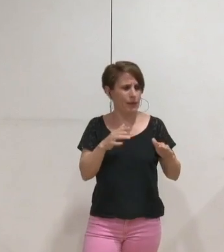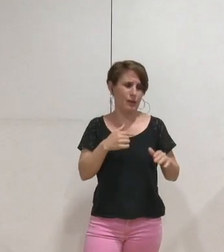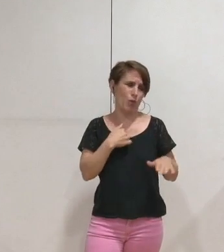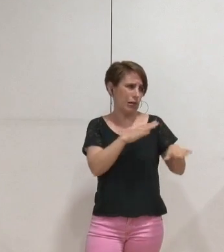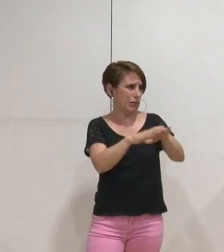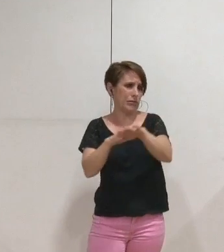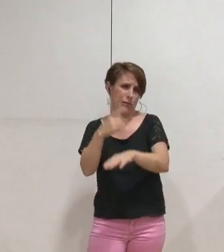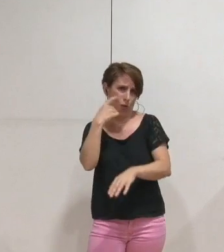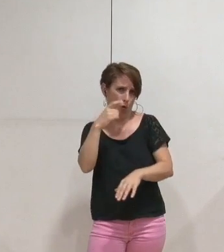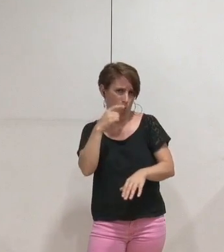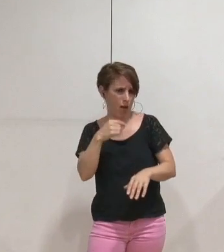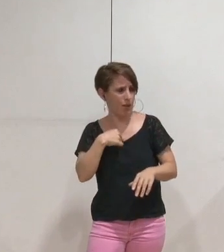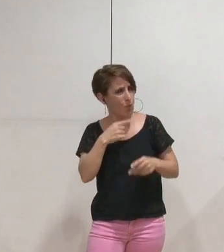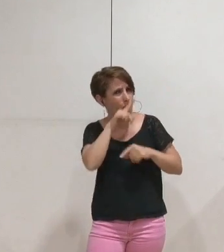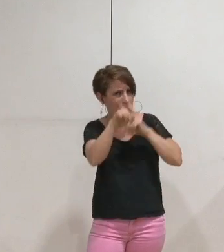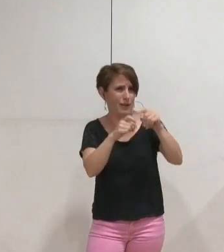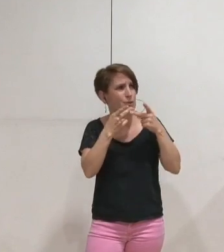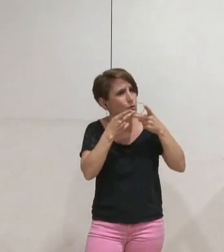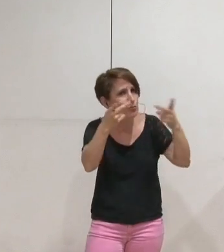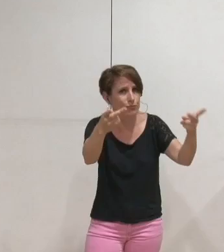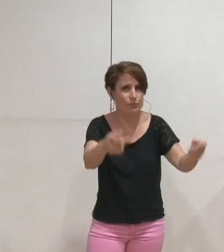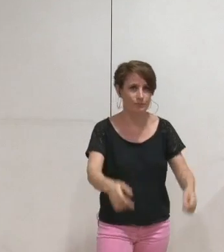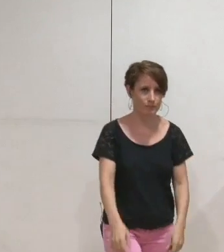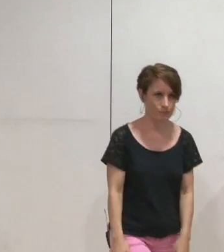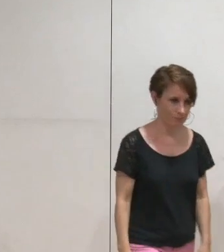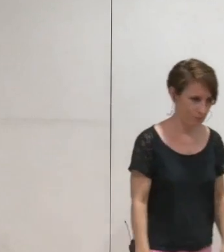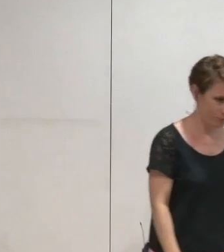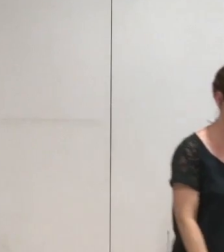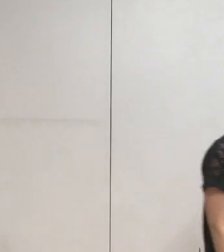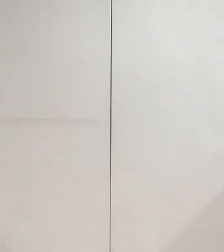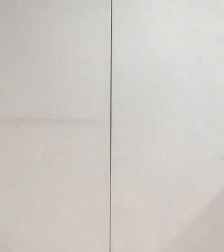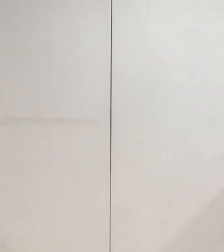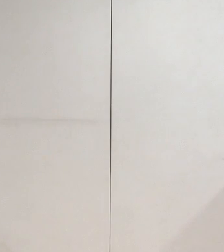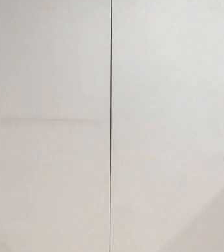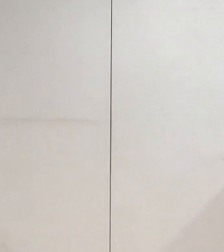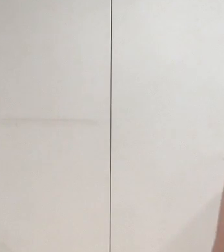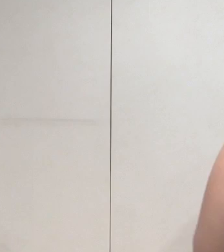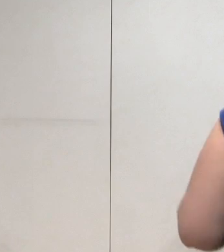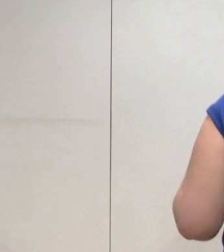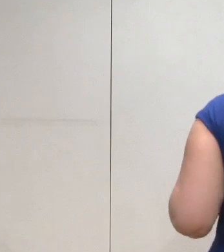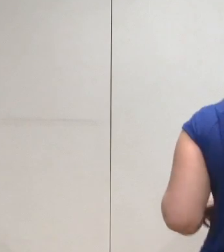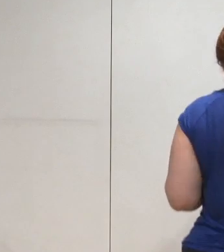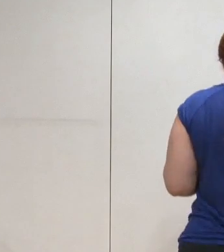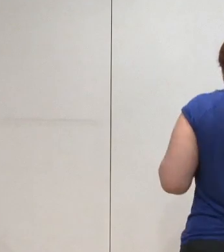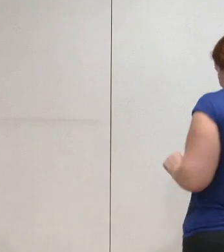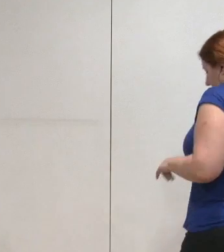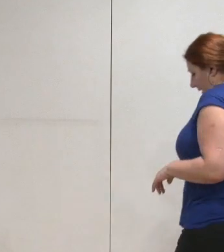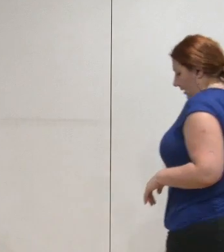je voulais faire et les questions que je voulais poser sur cette délibération Monsieur